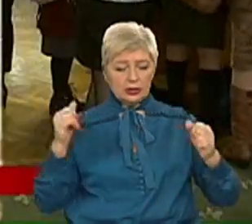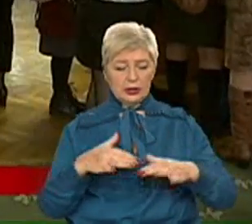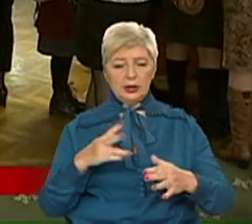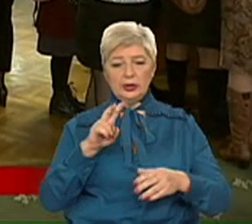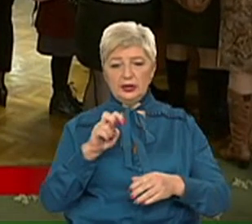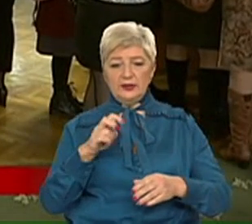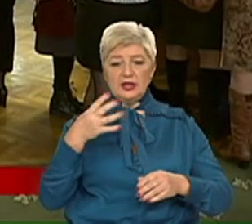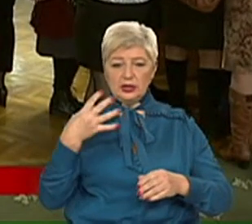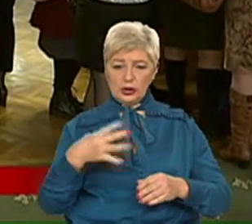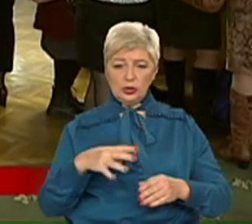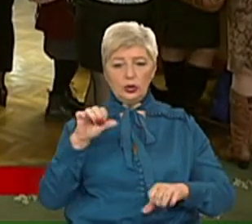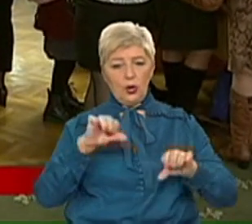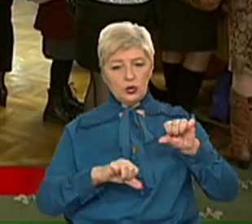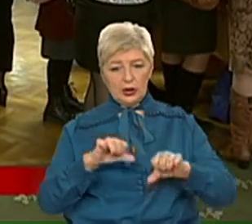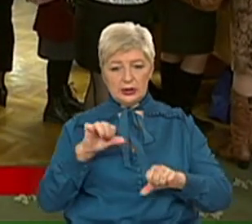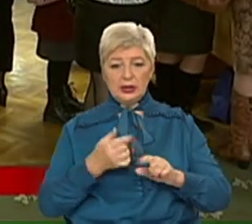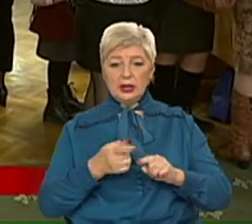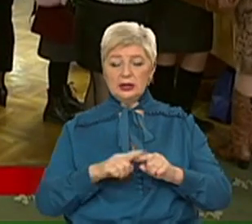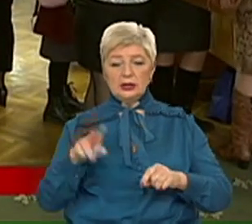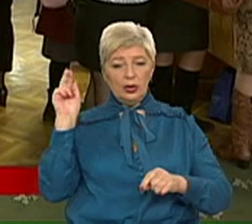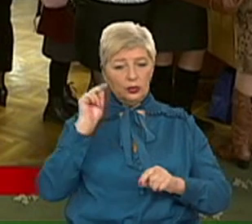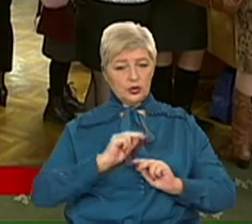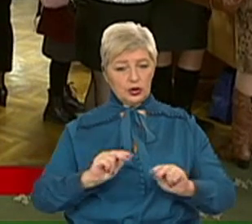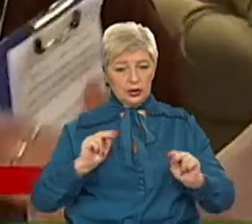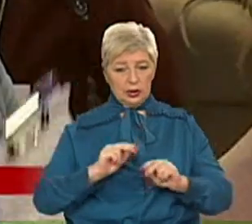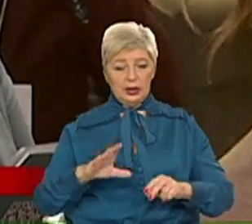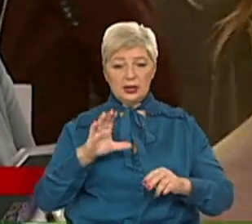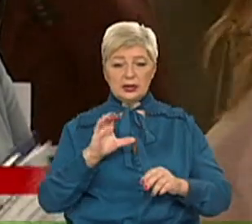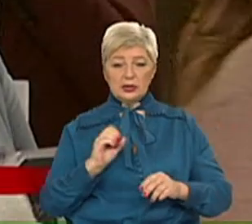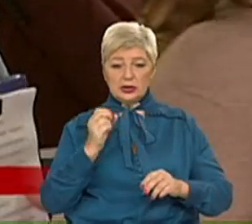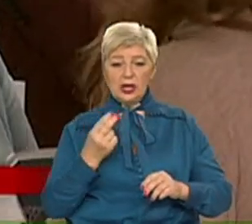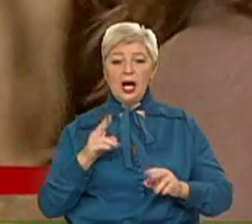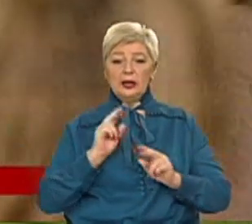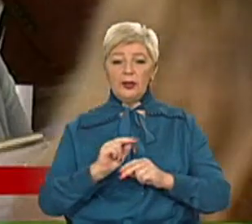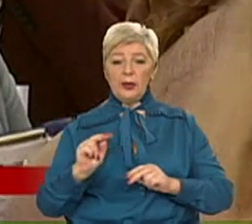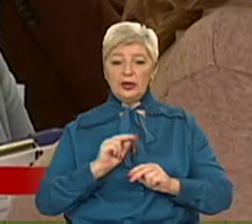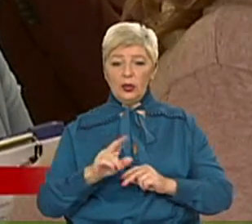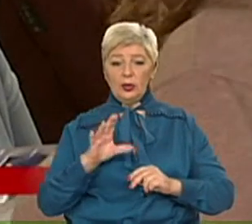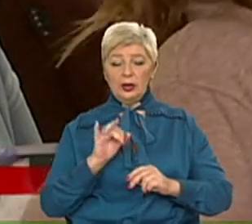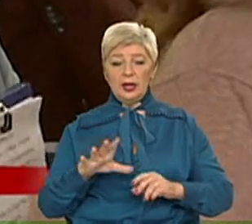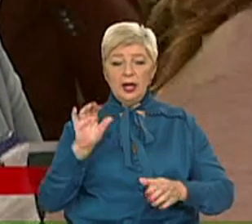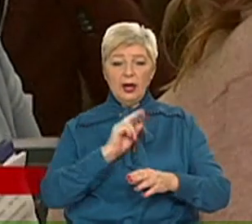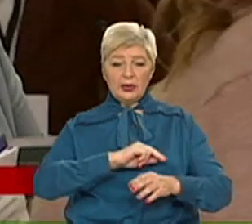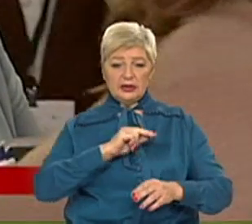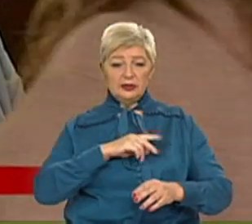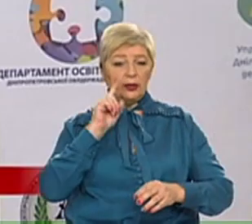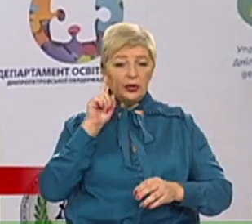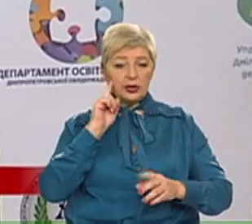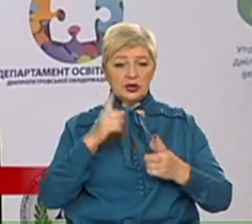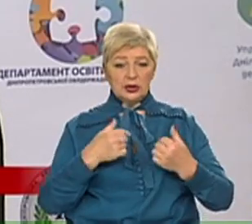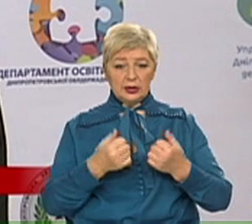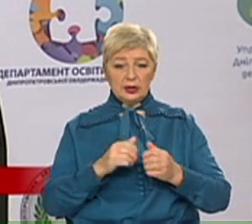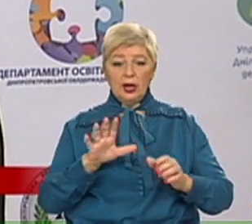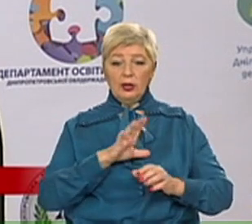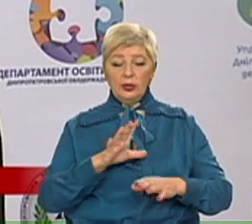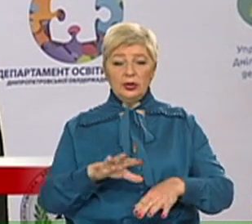з'їхалися 240 учасників. Це вчителі, соціальні педагоги та працівники молодіжних організацій.